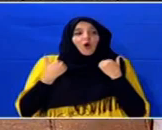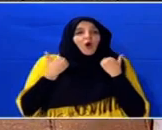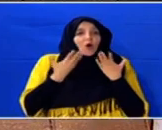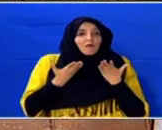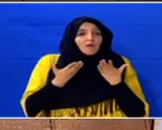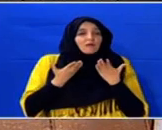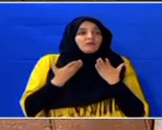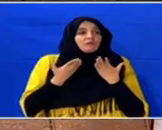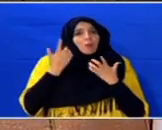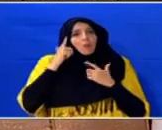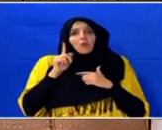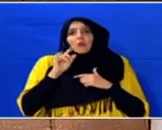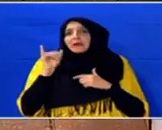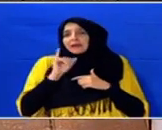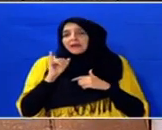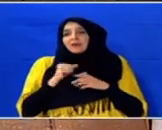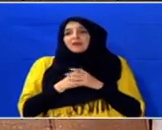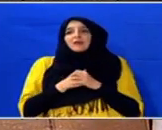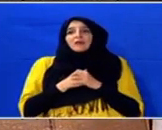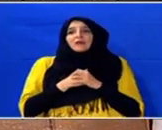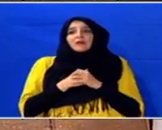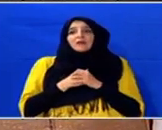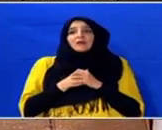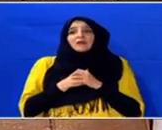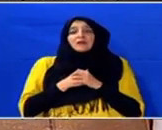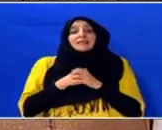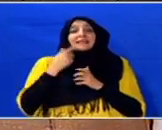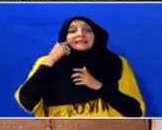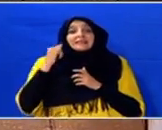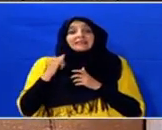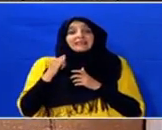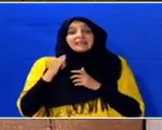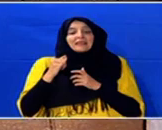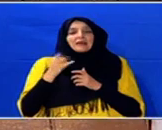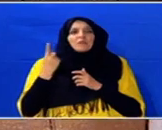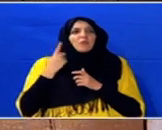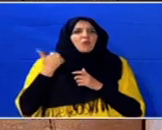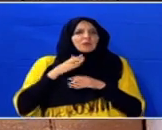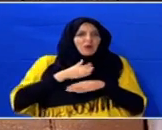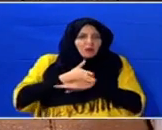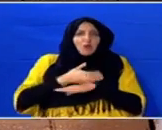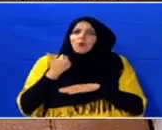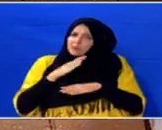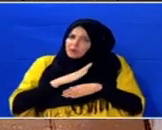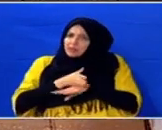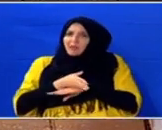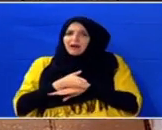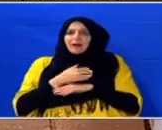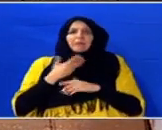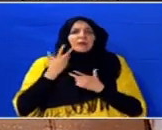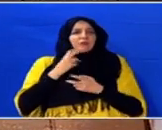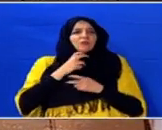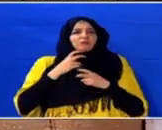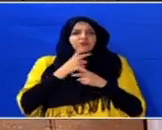هدية لغيره، وإذا كان الحيوان مما يذبح يجوز له الذبح، الذي يملك خروفا